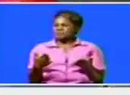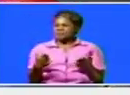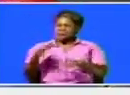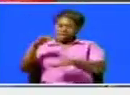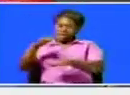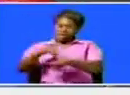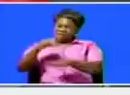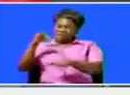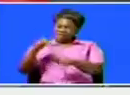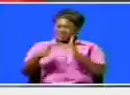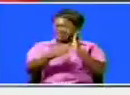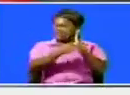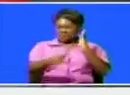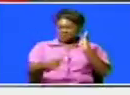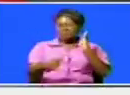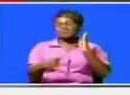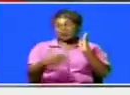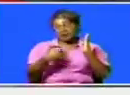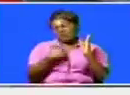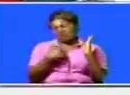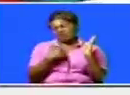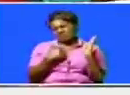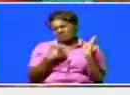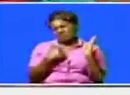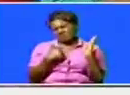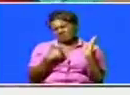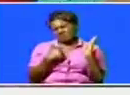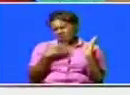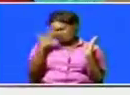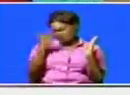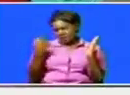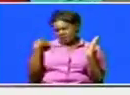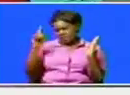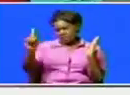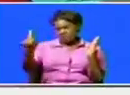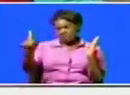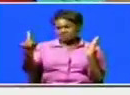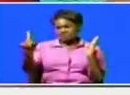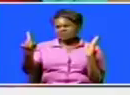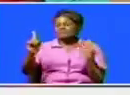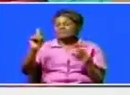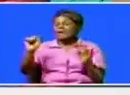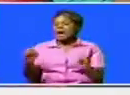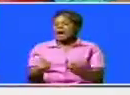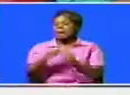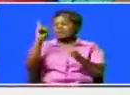za umaarufu zipo. Juu, one, utapata